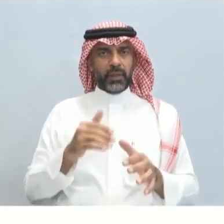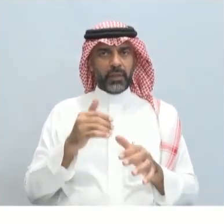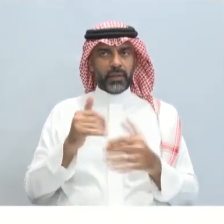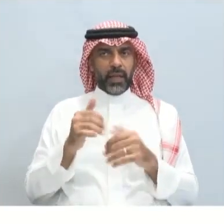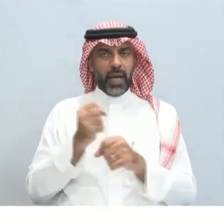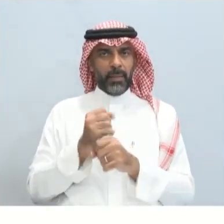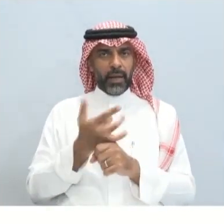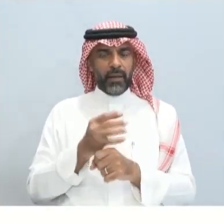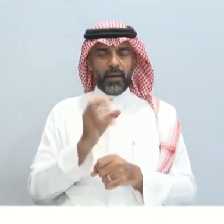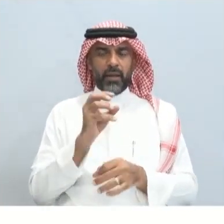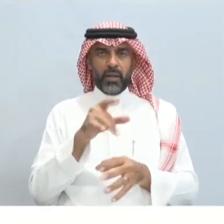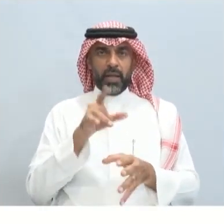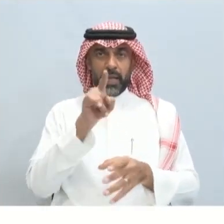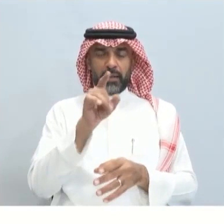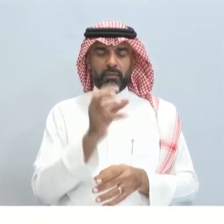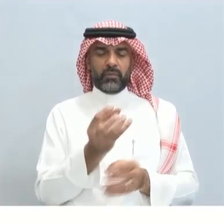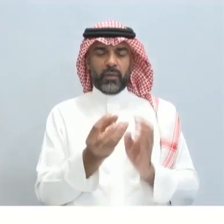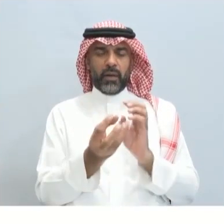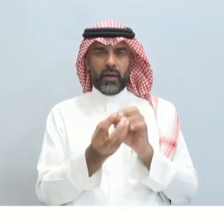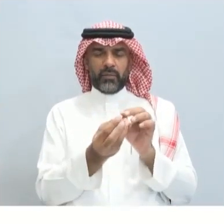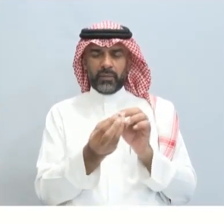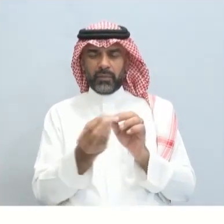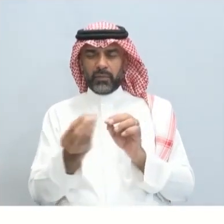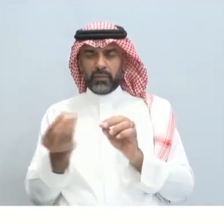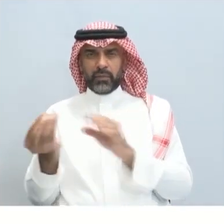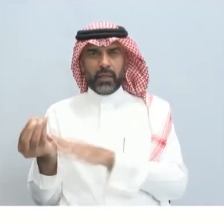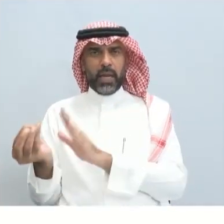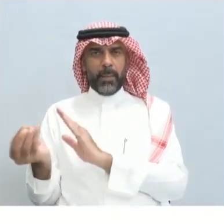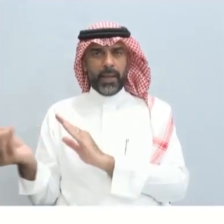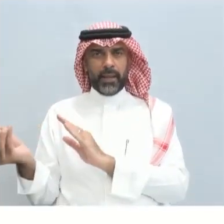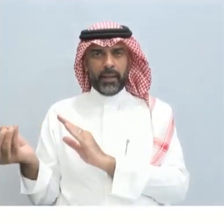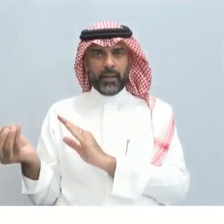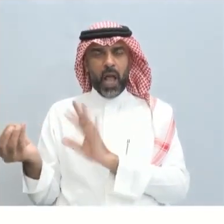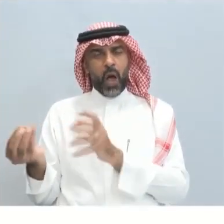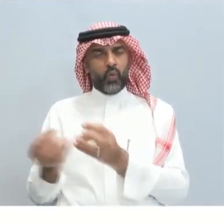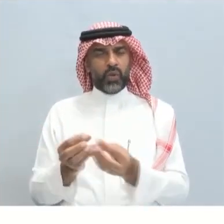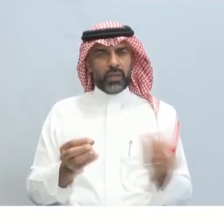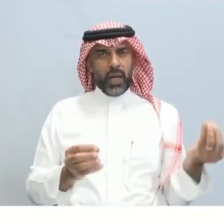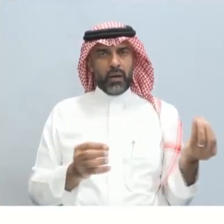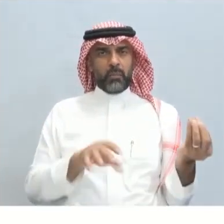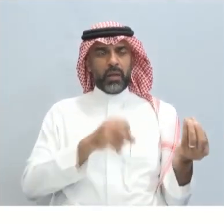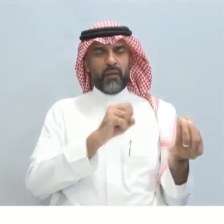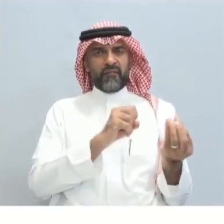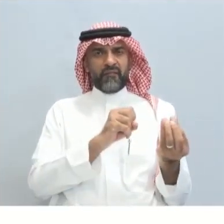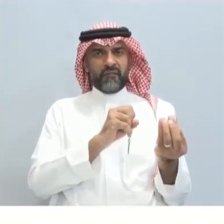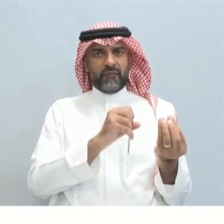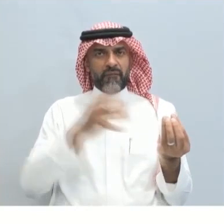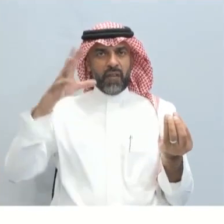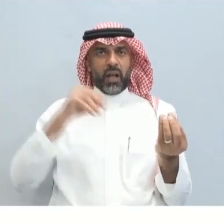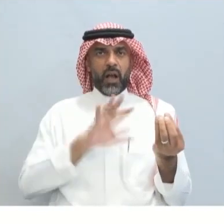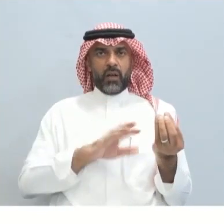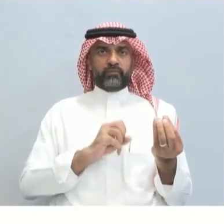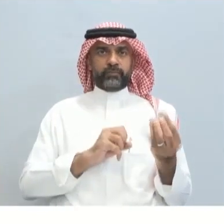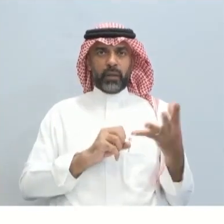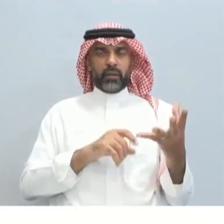الحركه التوافقيه البسيطه في البندول يسحب الثقل جانبا فيترك ليتار ذهاب